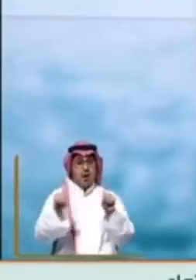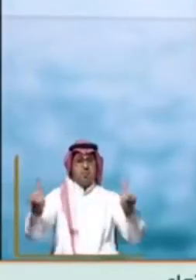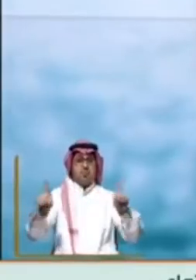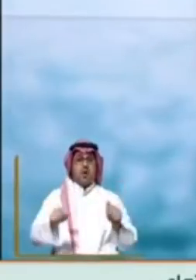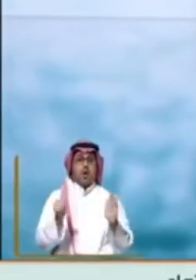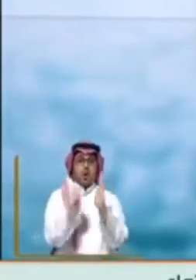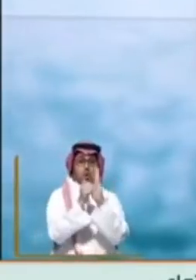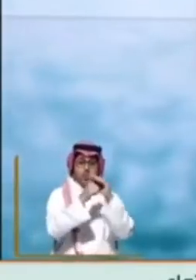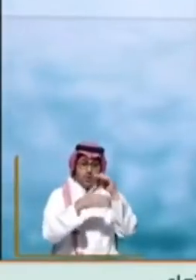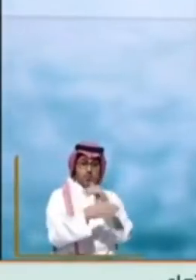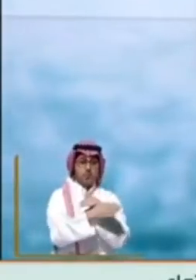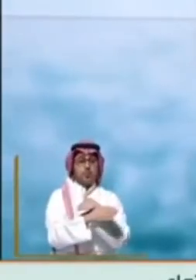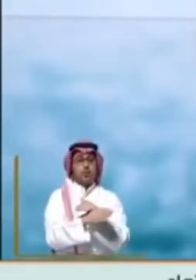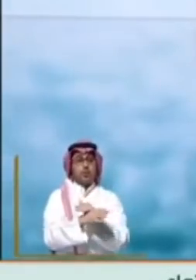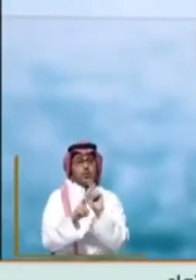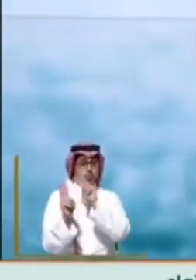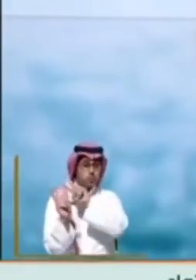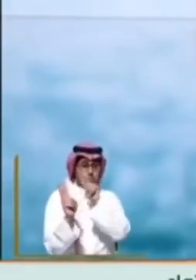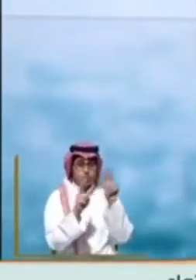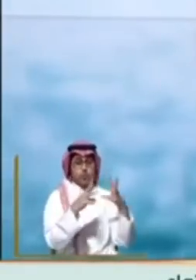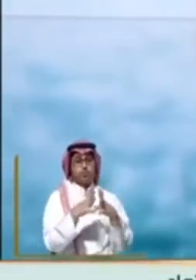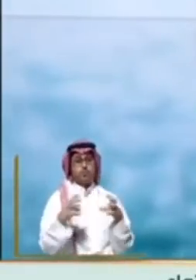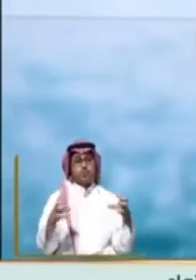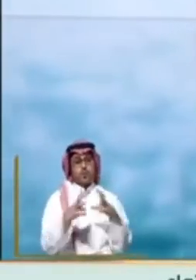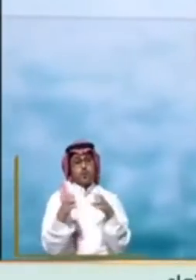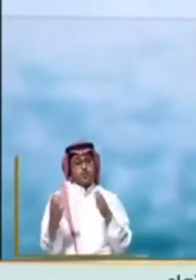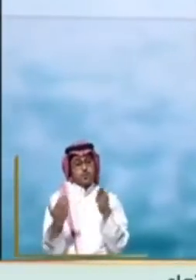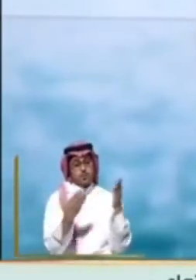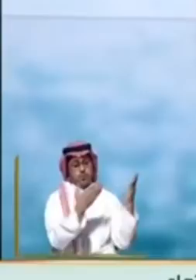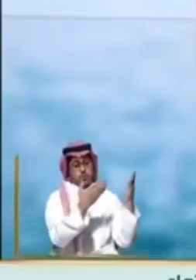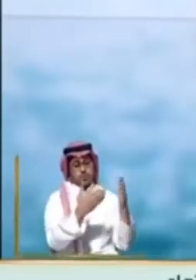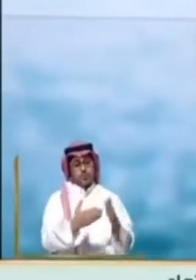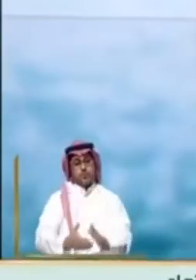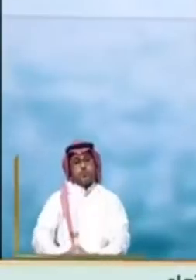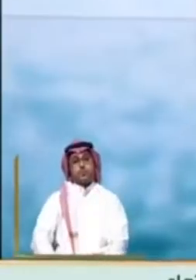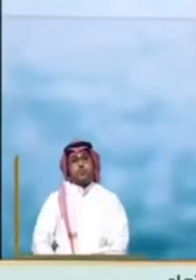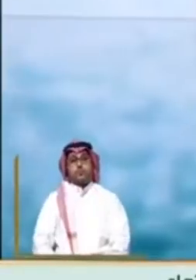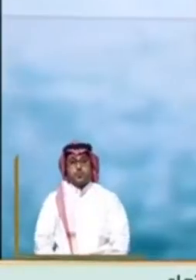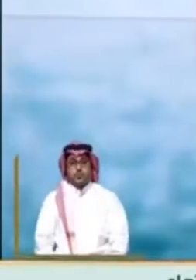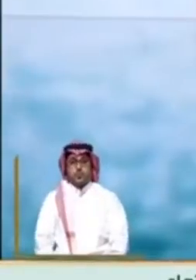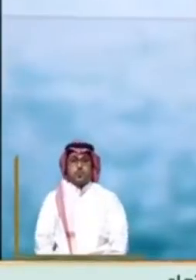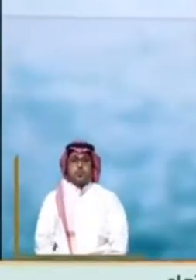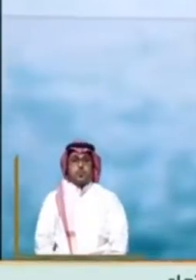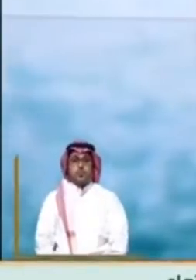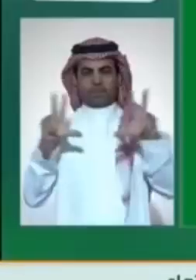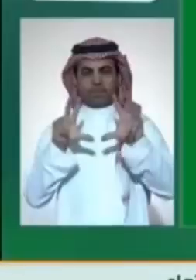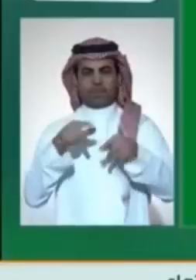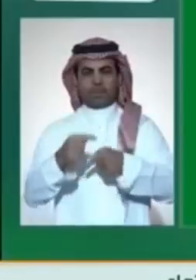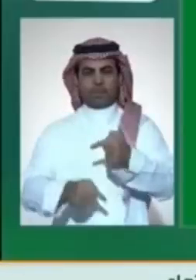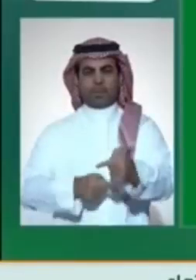البقاء. الكلام طبعا للمتحدث الرسمي لوزارة الصحة الدكتور محمد العبد العالي.